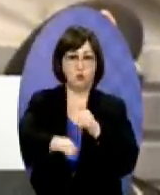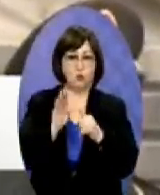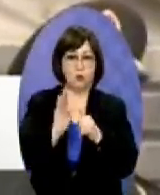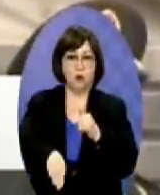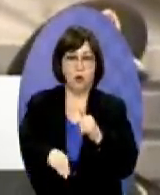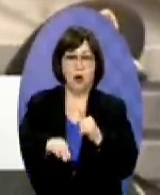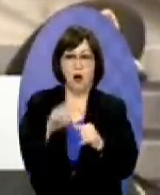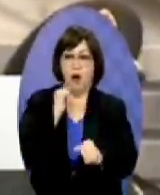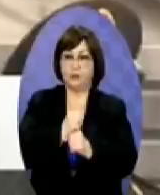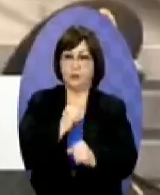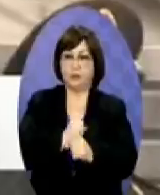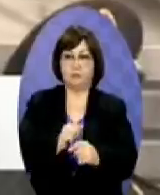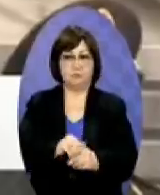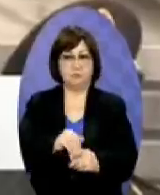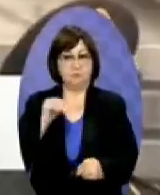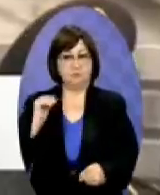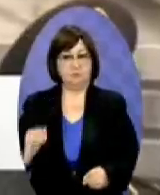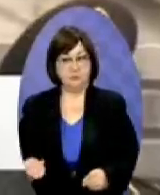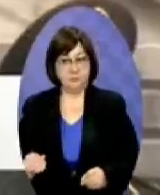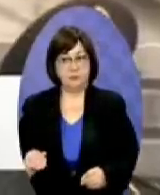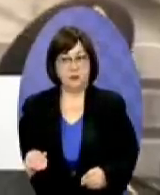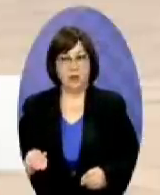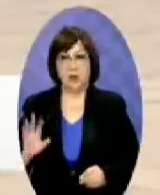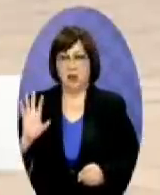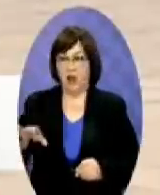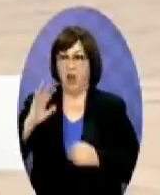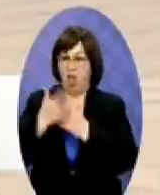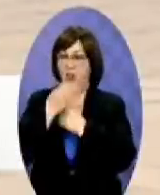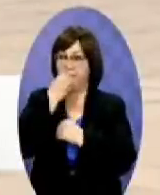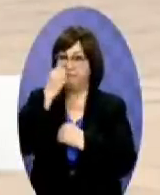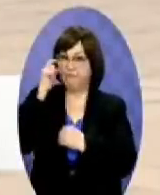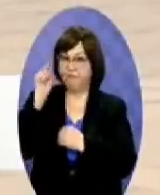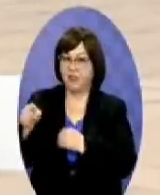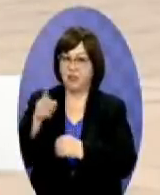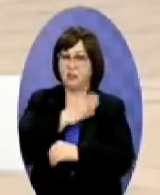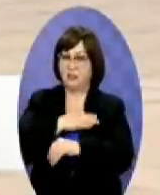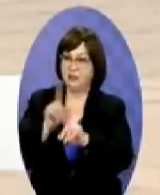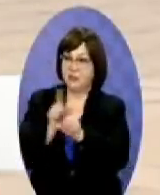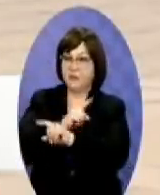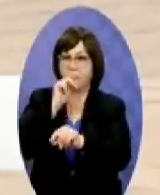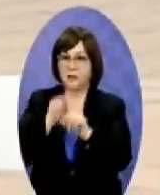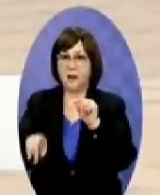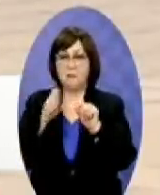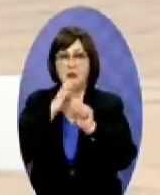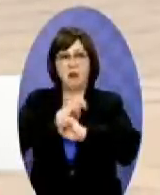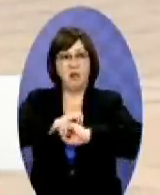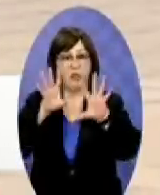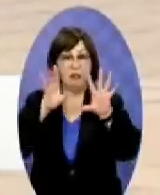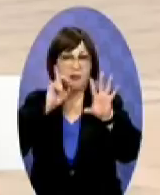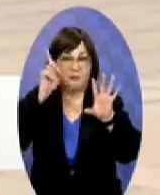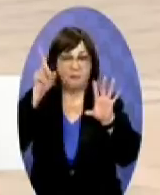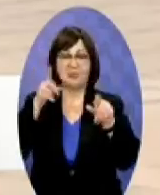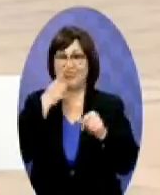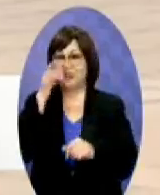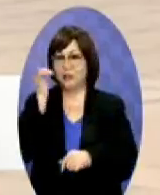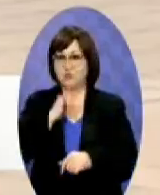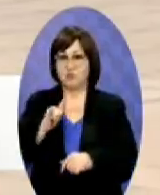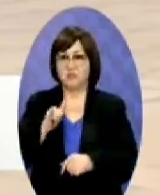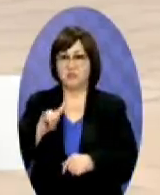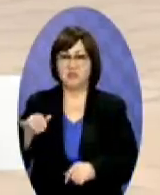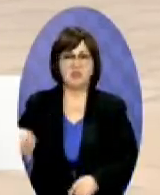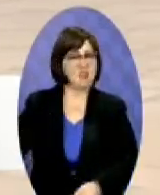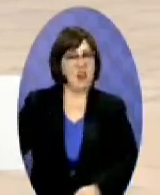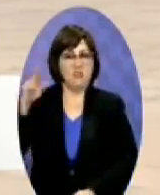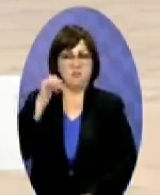шалтгаанаар албан тушаалаа орхиж дараа нь авилгын хэрэгт сэжиглэгдэж байгаа талаар хэвлэлүүд мэдээлж байсан юм а. За тэрээр Хятадын зэвсэгт хүчний дээд удирдлага